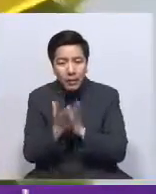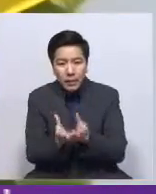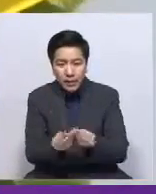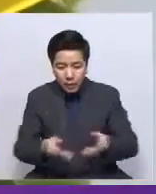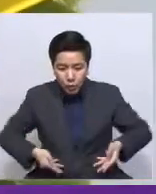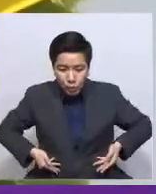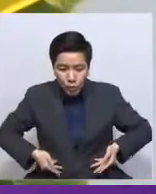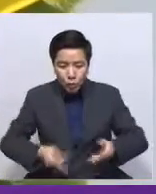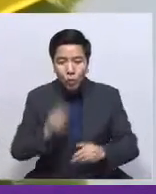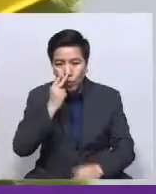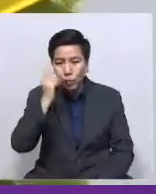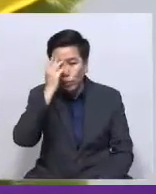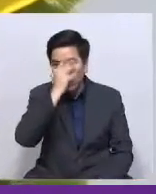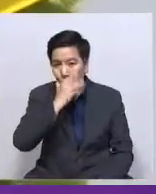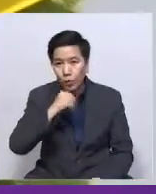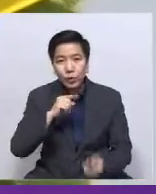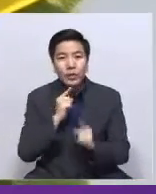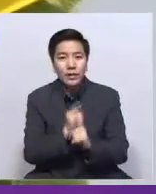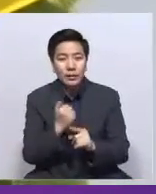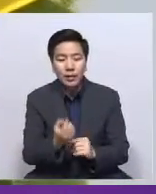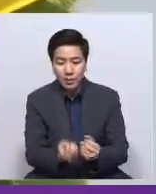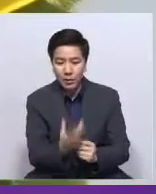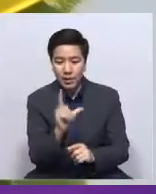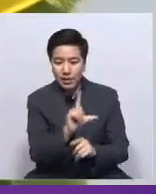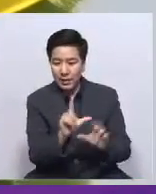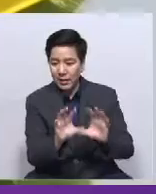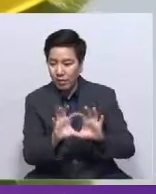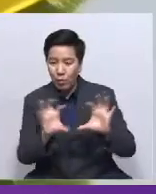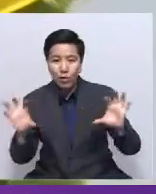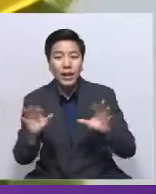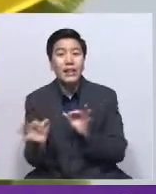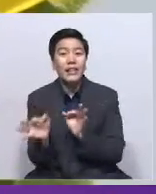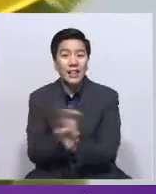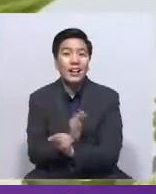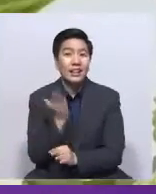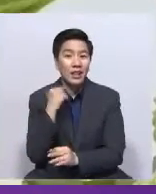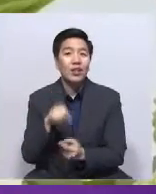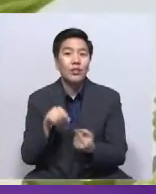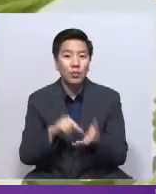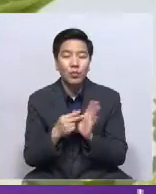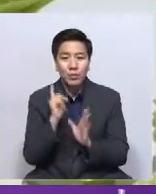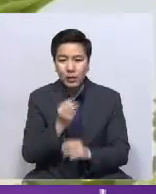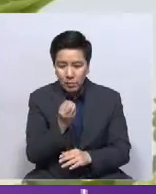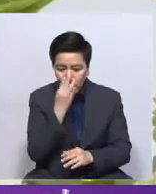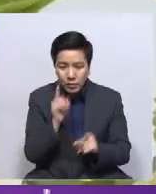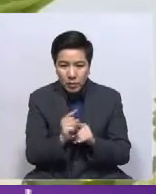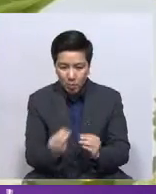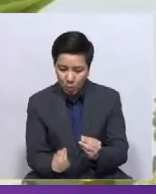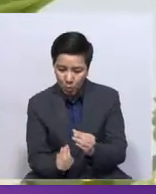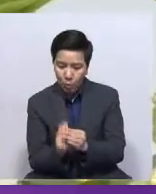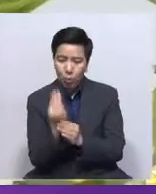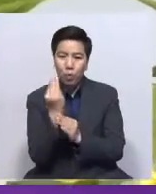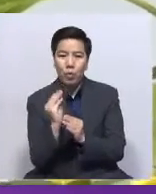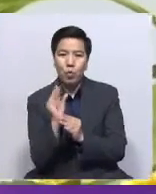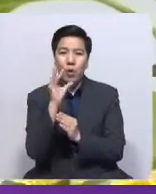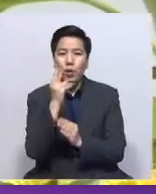พพื้นที่ริมถนนให้มีความสวยงามจึงได้ปลูกดอกทานตะวันทดแทนพื้นที่เดิมก็เพราะว่าเป็นไม้ดอกที่มีลำต้นสู